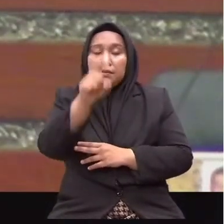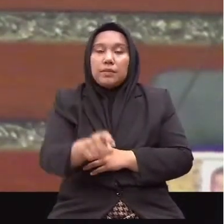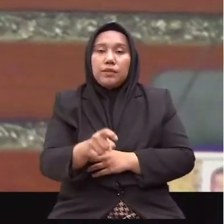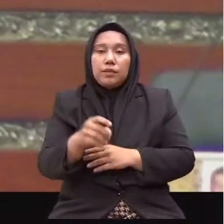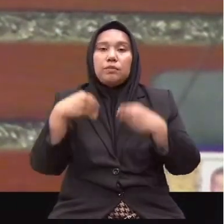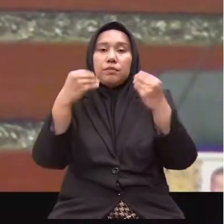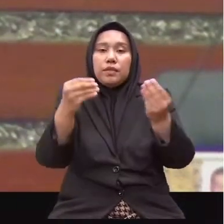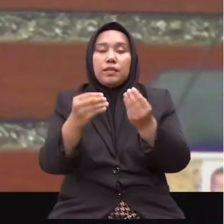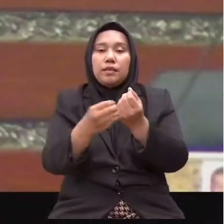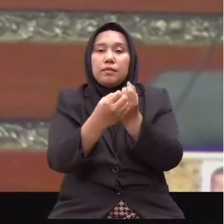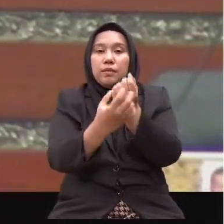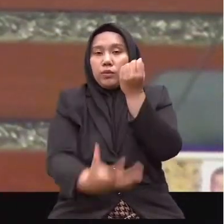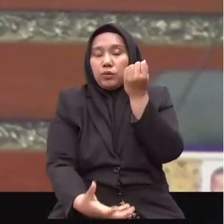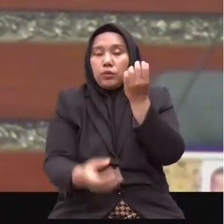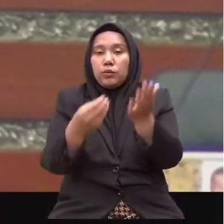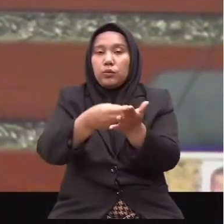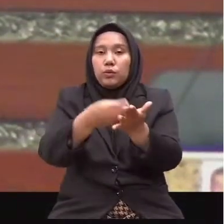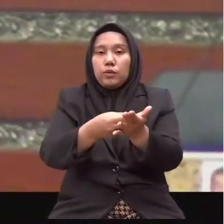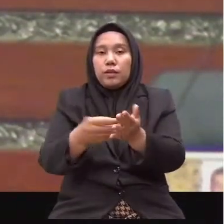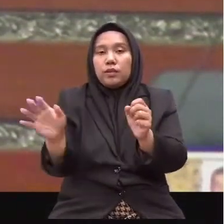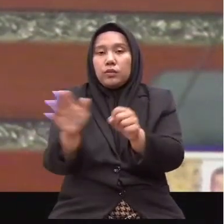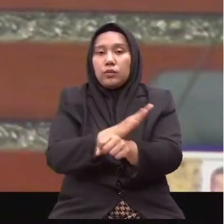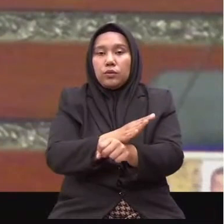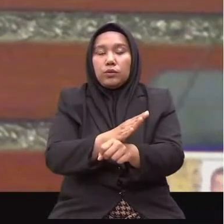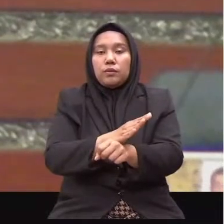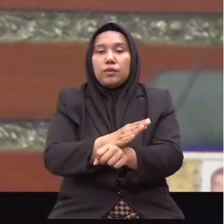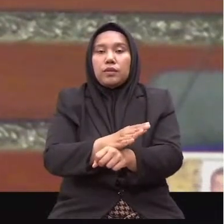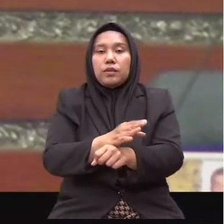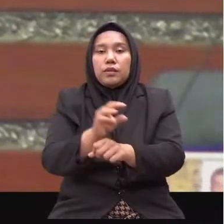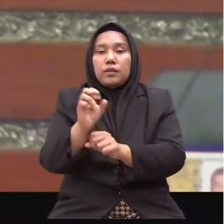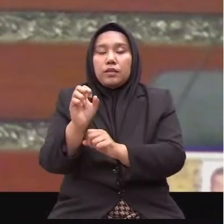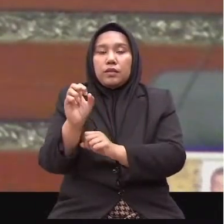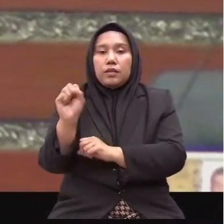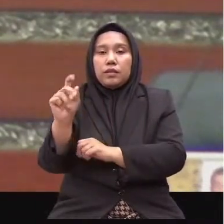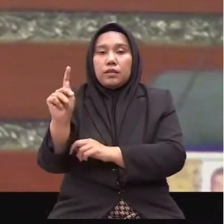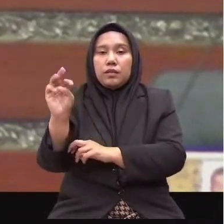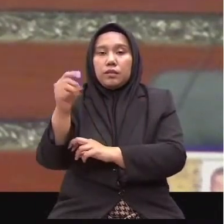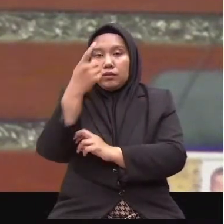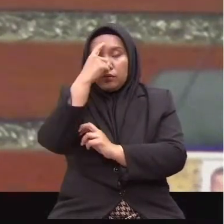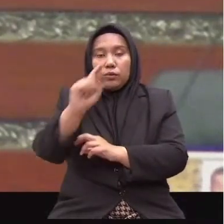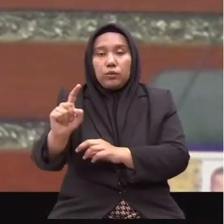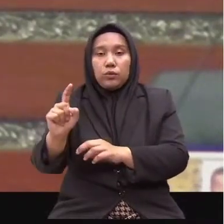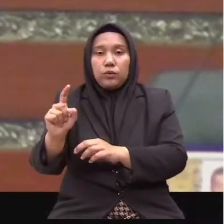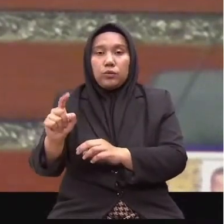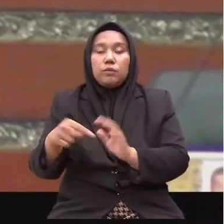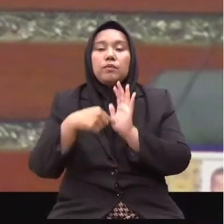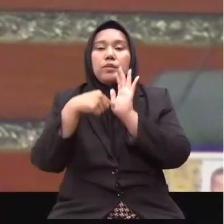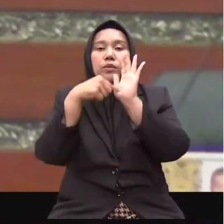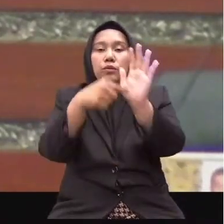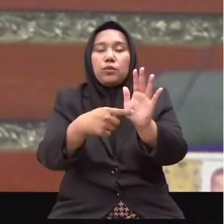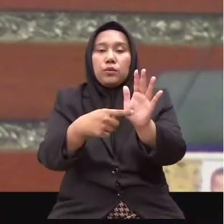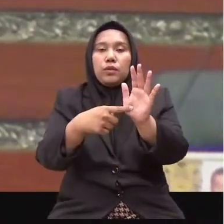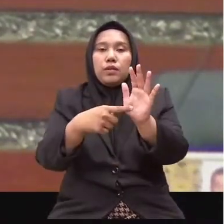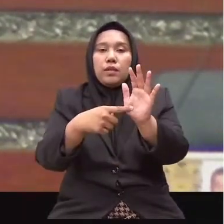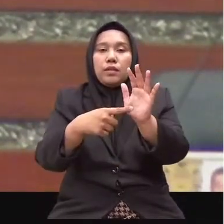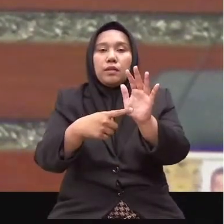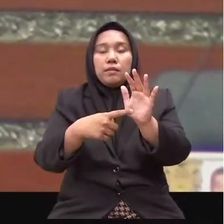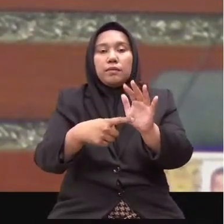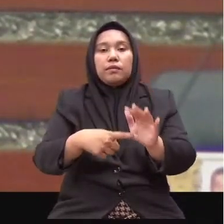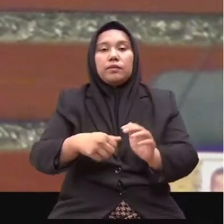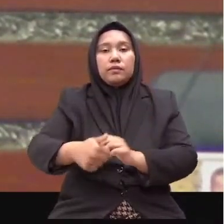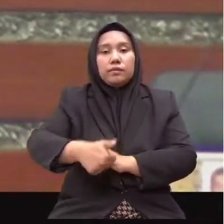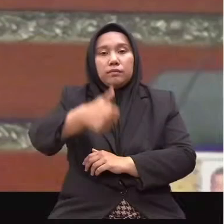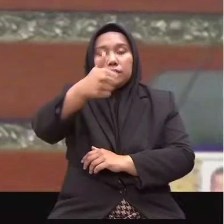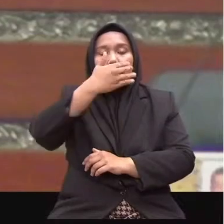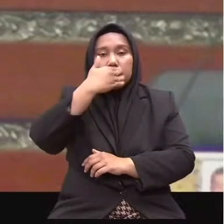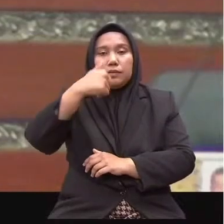memberikan dana ataupun peruntukan yang secukupnya untuk mereka ee dapat menunjukkan prestasi yang lebih baik dan benar